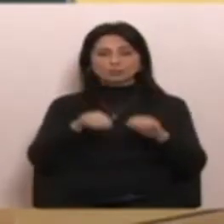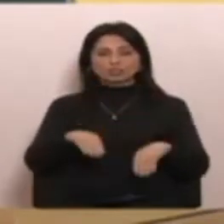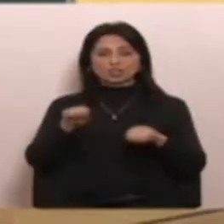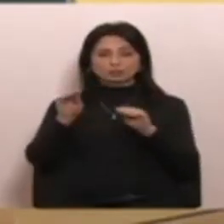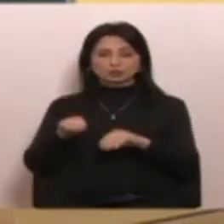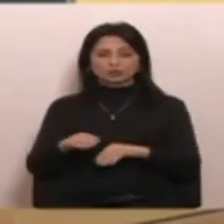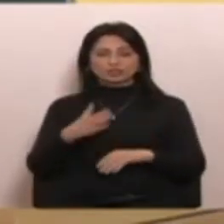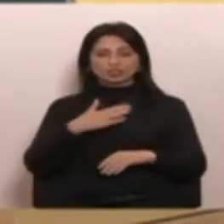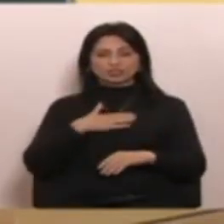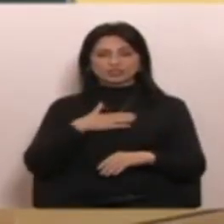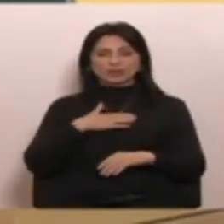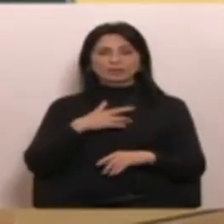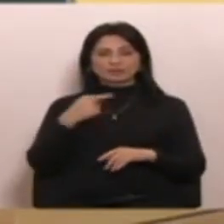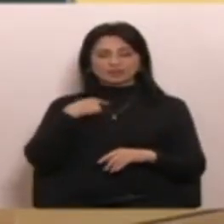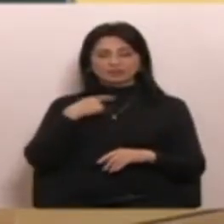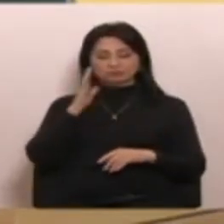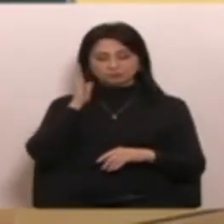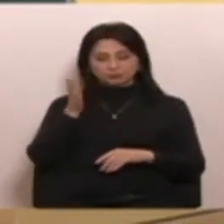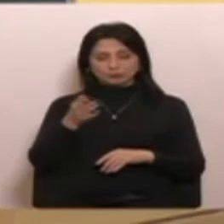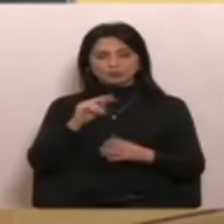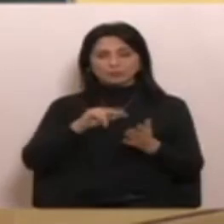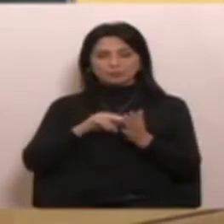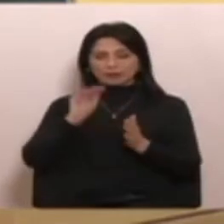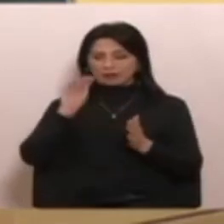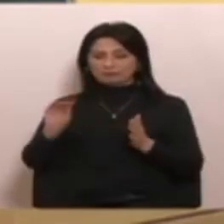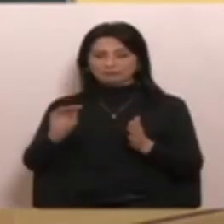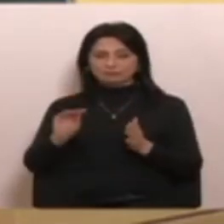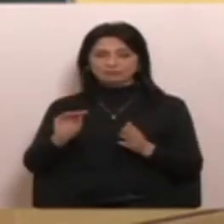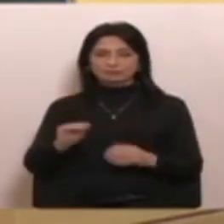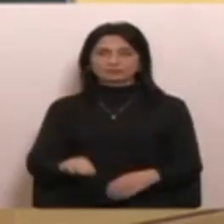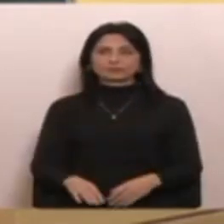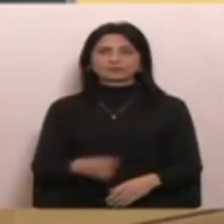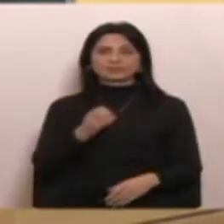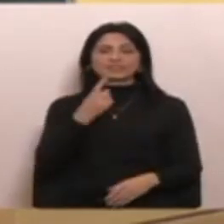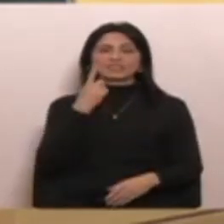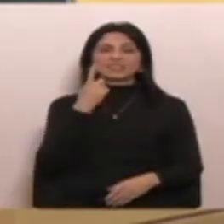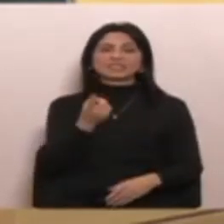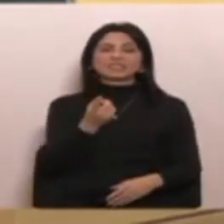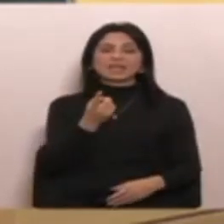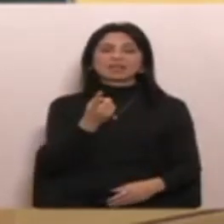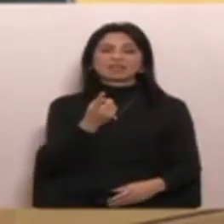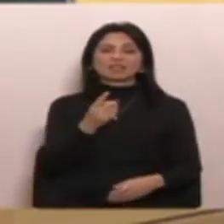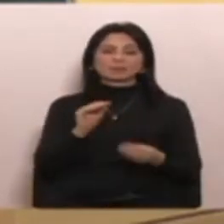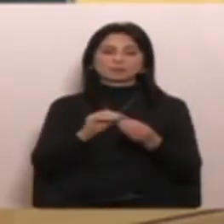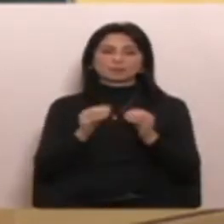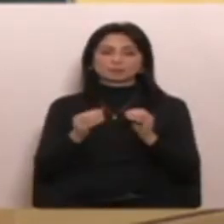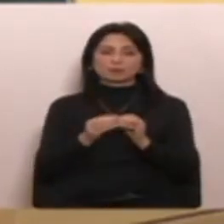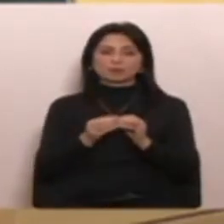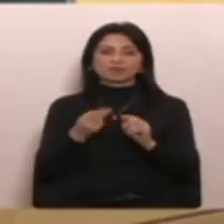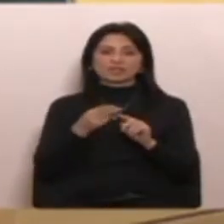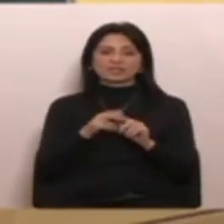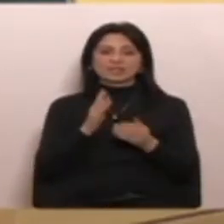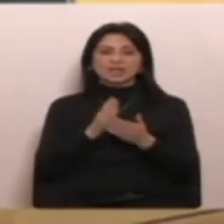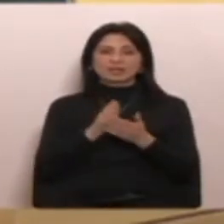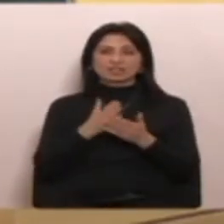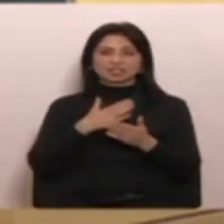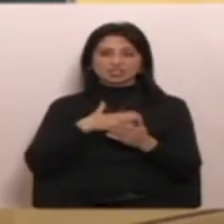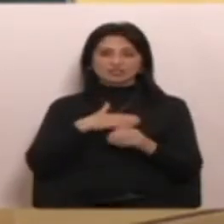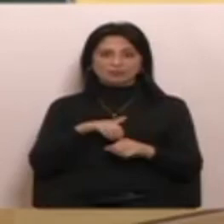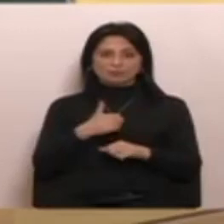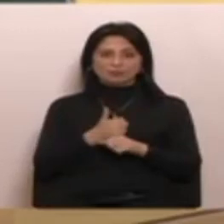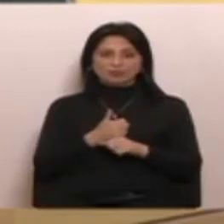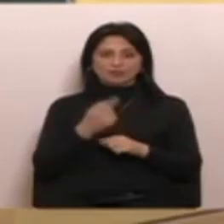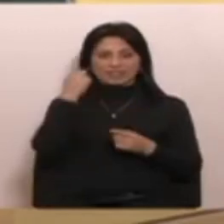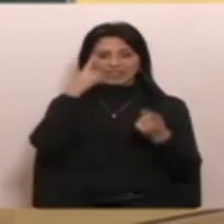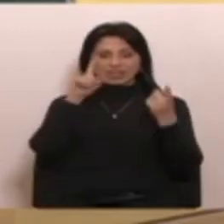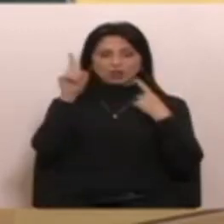და ჩვენმა თავსახავთ ჩვენს სტრატეგიაში. კიდევ ერთი გამოწვევა ეს არის და ჩვენი პრიორიტეტი